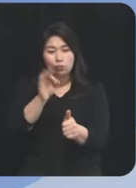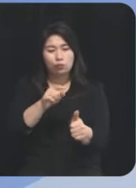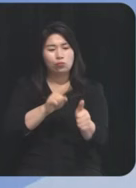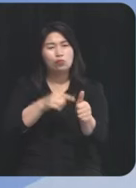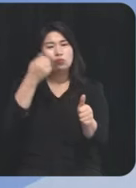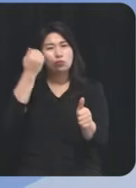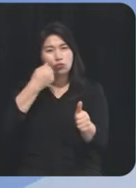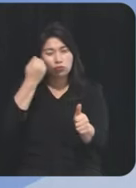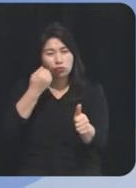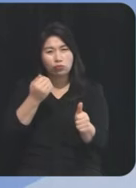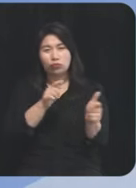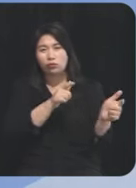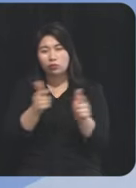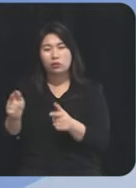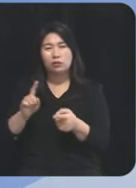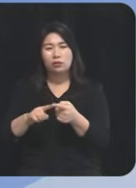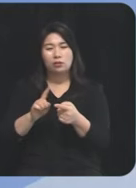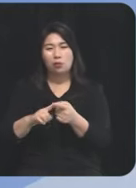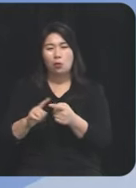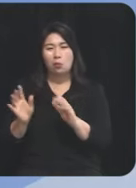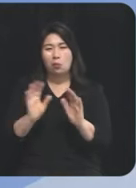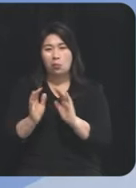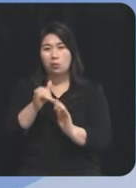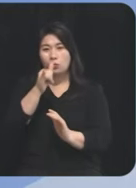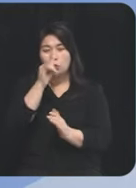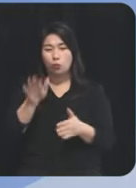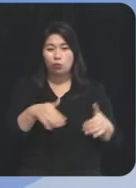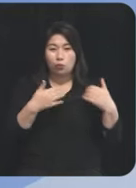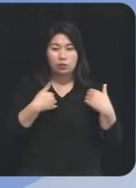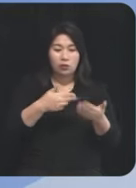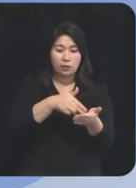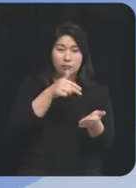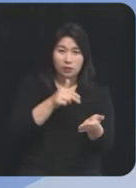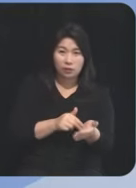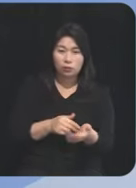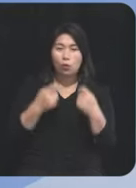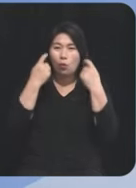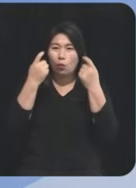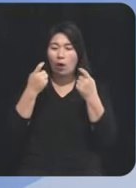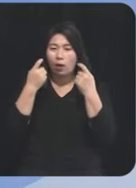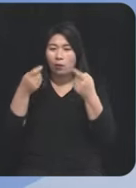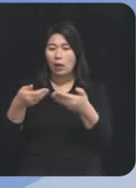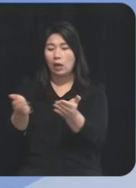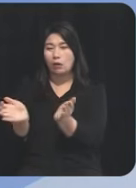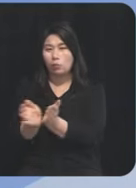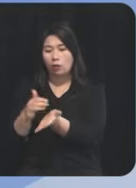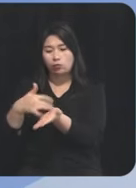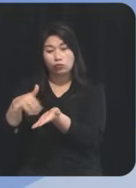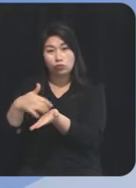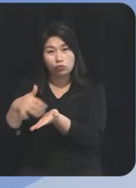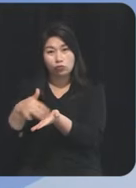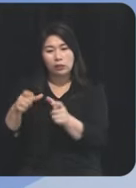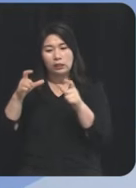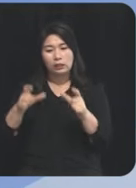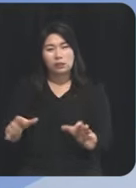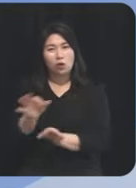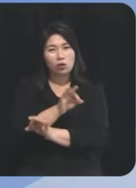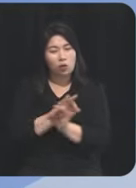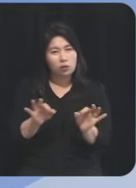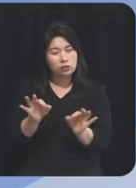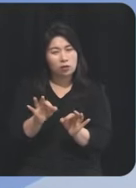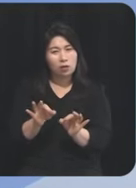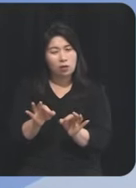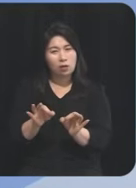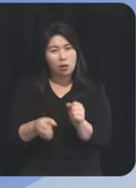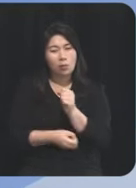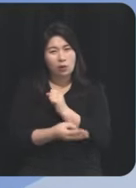대해서 여러 가지 논란이 있고 도 차원에서도 관광객의 수 그리고 지역경제의 영향을